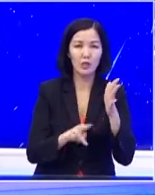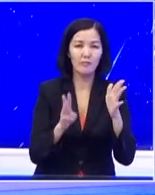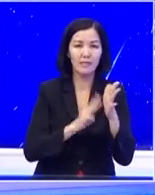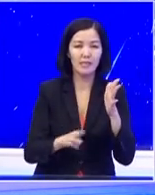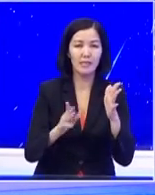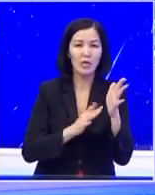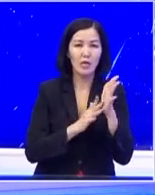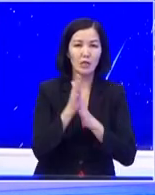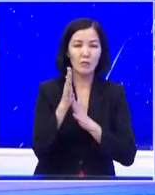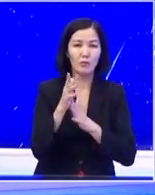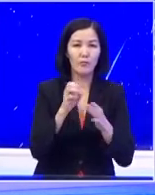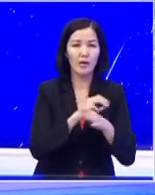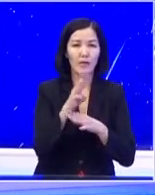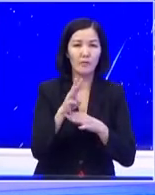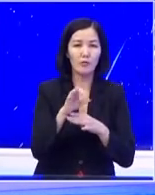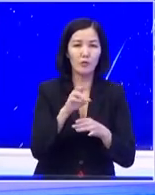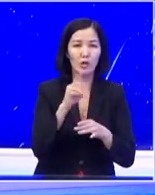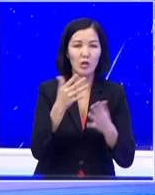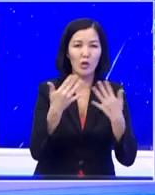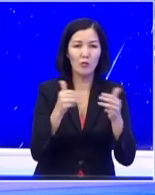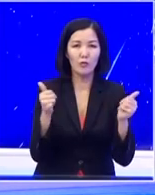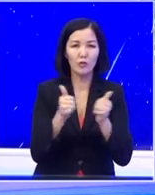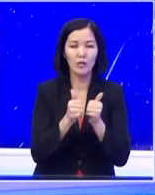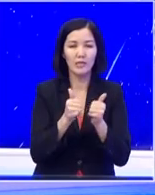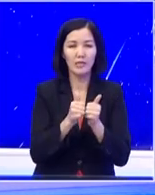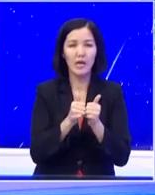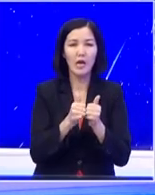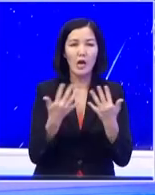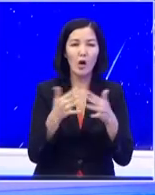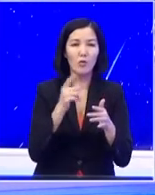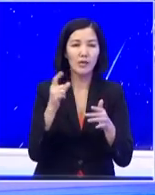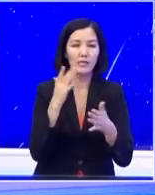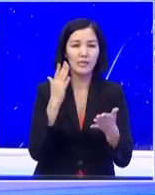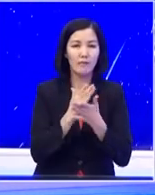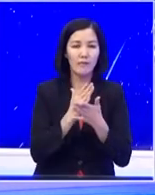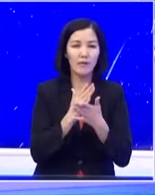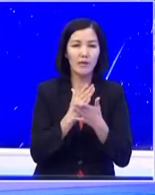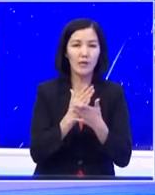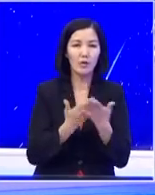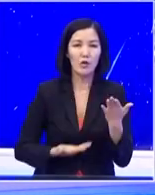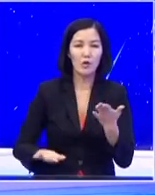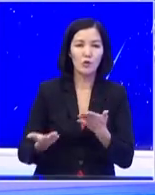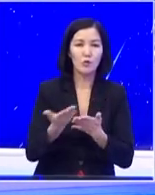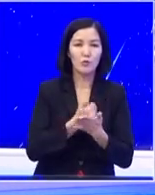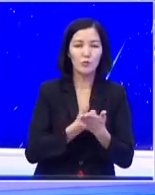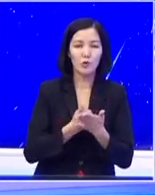шөппен қамтамасыз ететін Үшарал ауылы маңында жұмыс қызу, шаруалар шөп шауып, еңбек көрігін